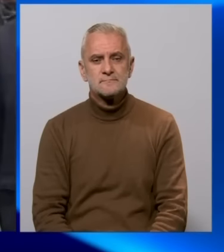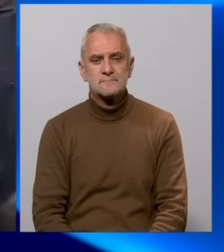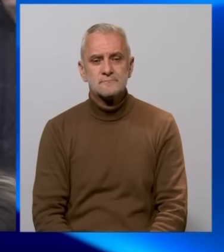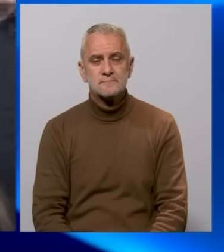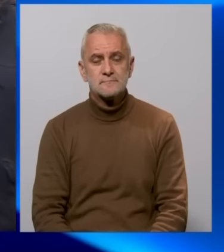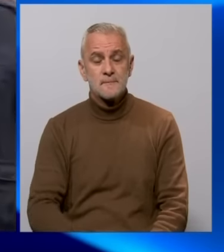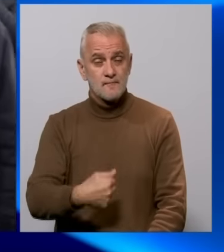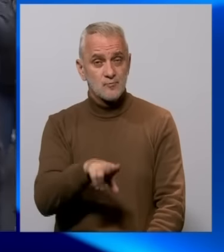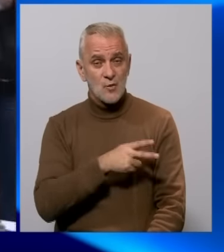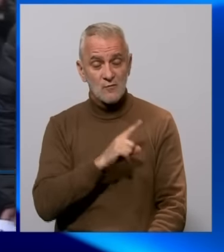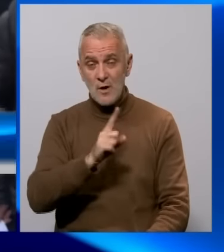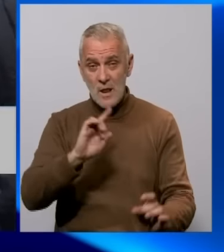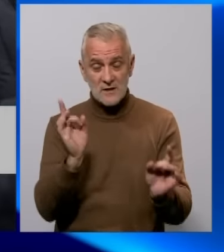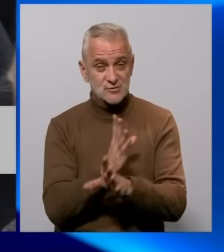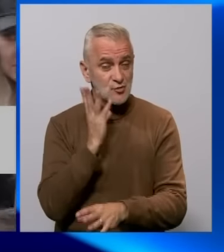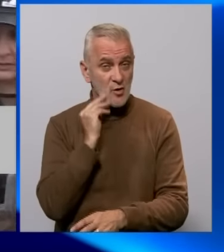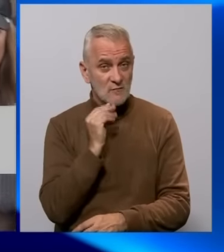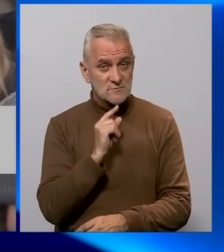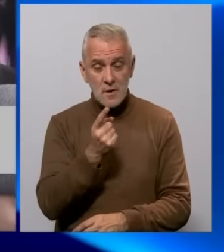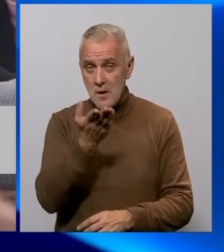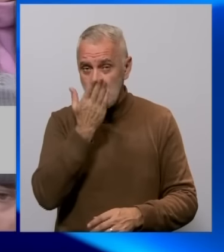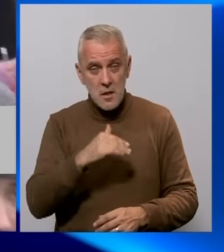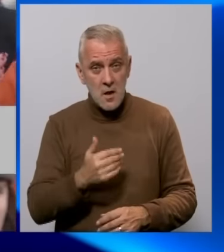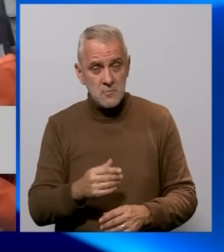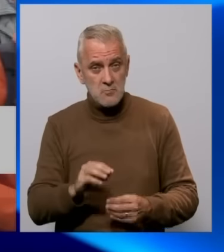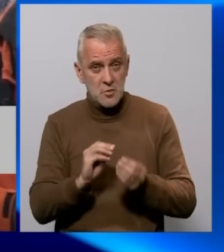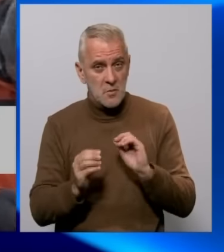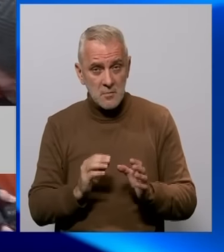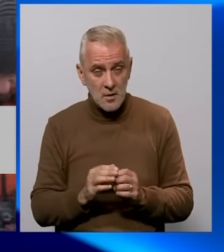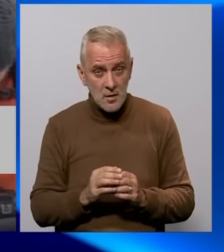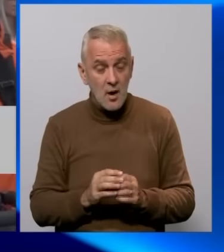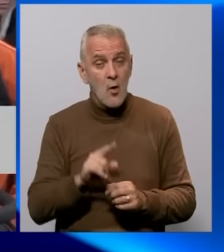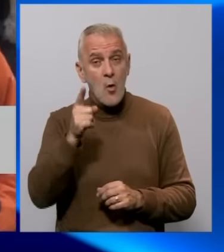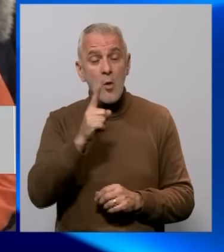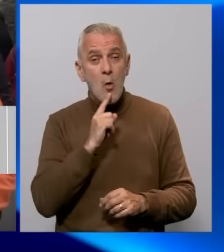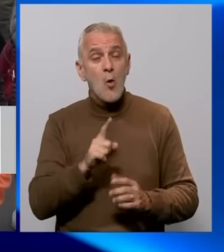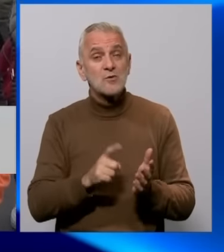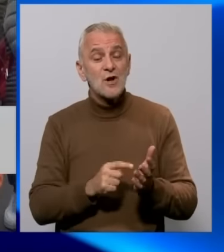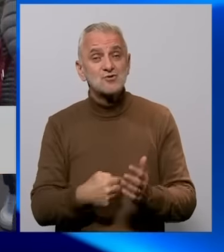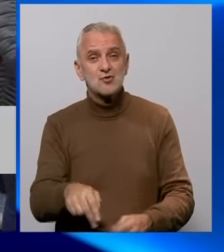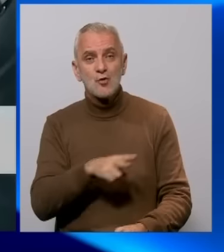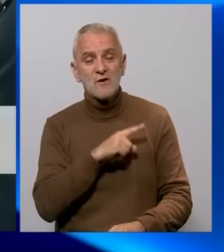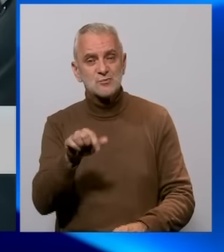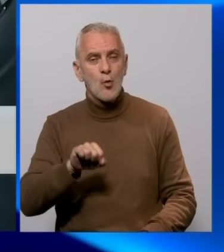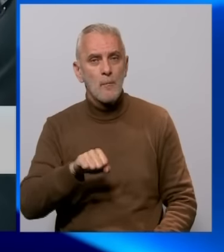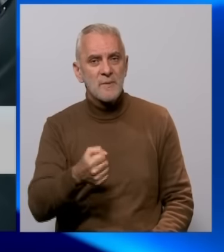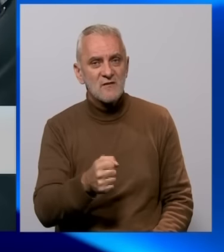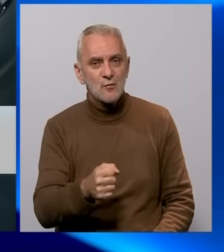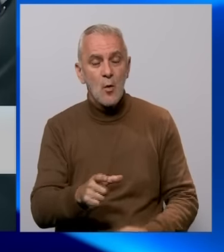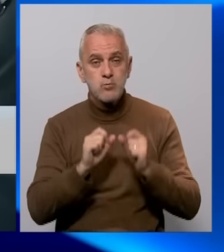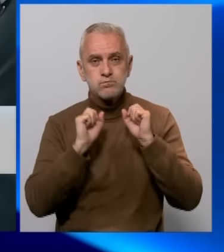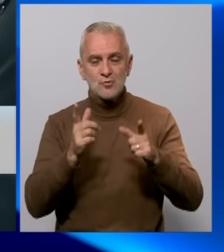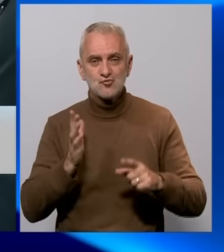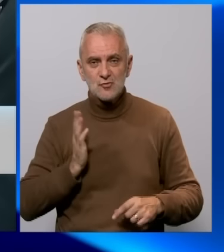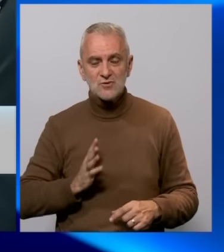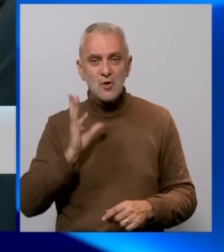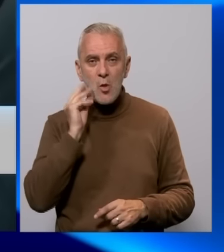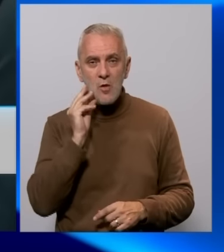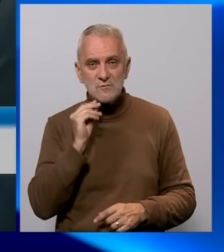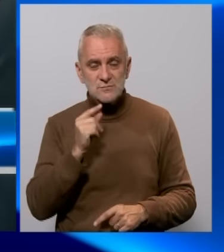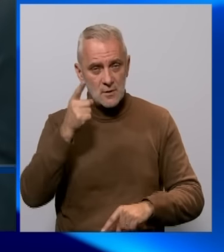Dok odgovorni za nesreću u Novom Sadu ne snose nikakve posljedice, oni koji traže odgovornost su u pritvoru, poručuju građani Novog Sada